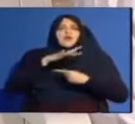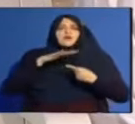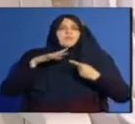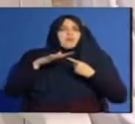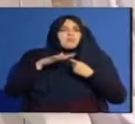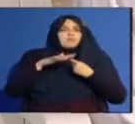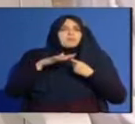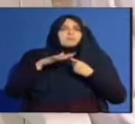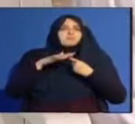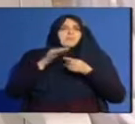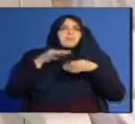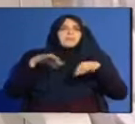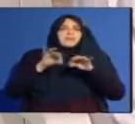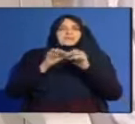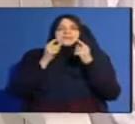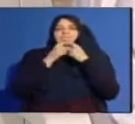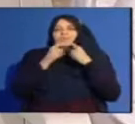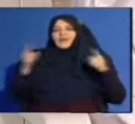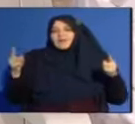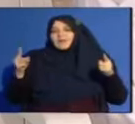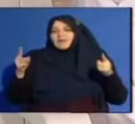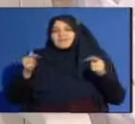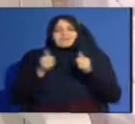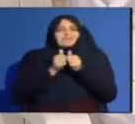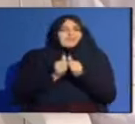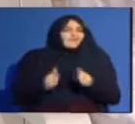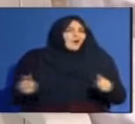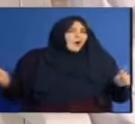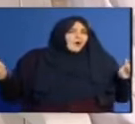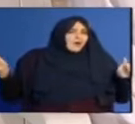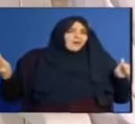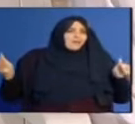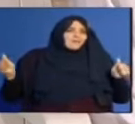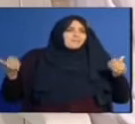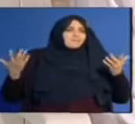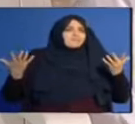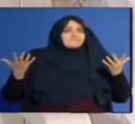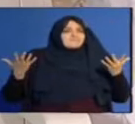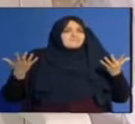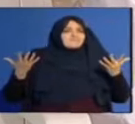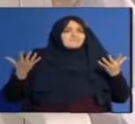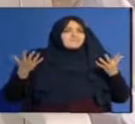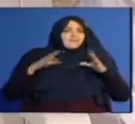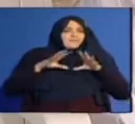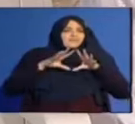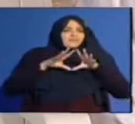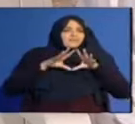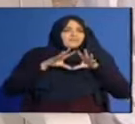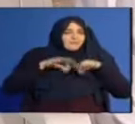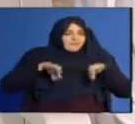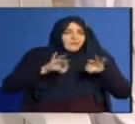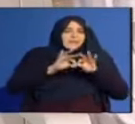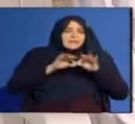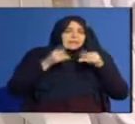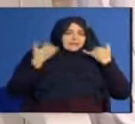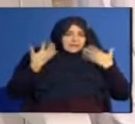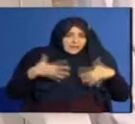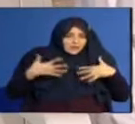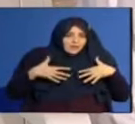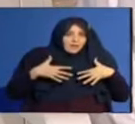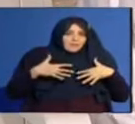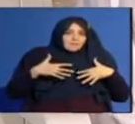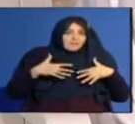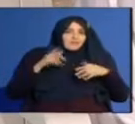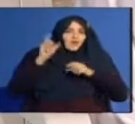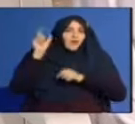بلاد تختلف هذه الأسرة مع تلك البلدان في